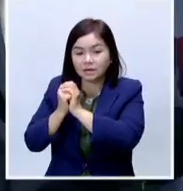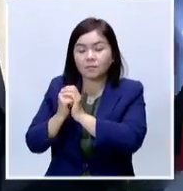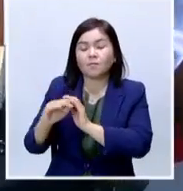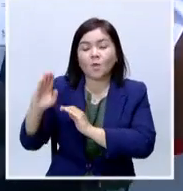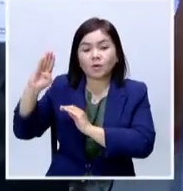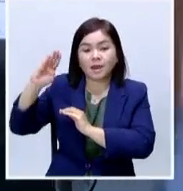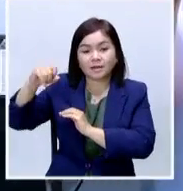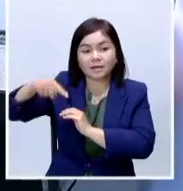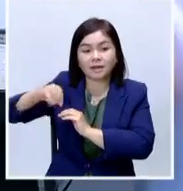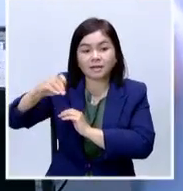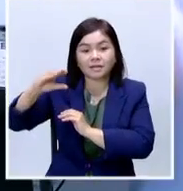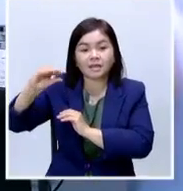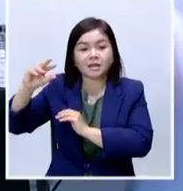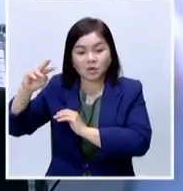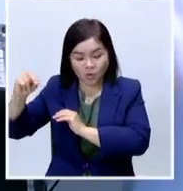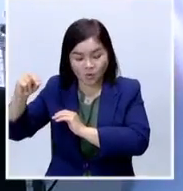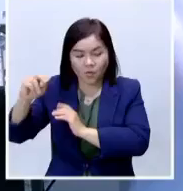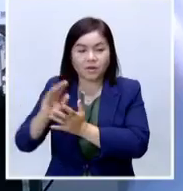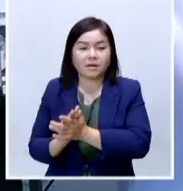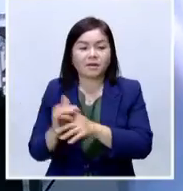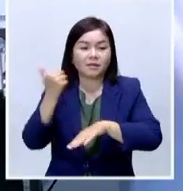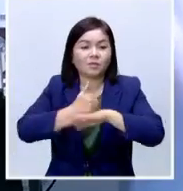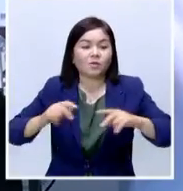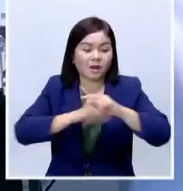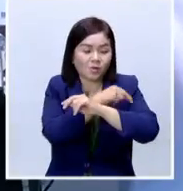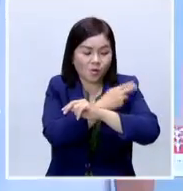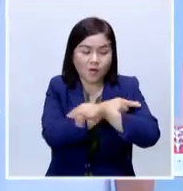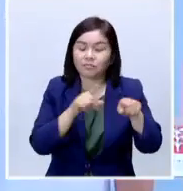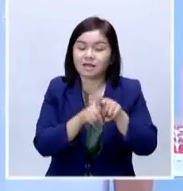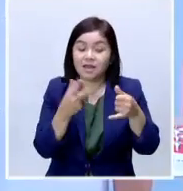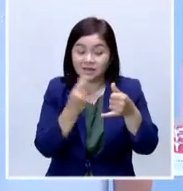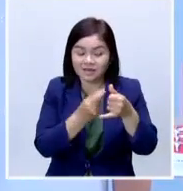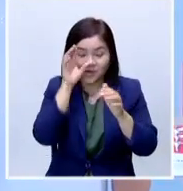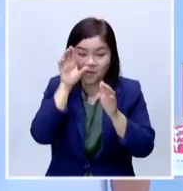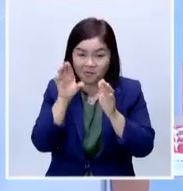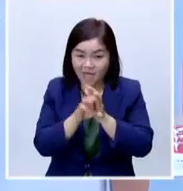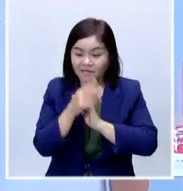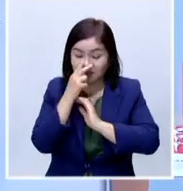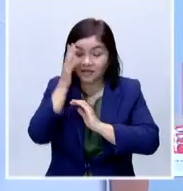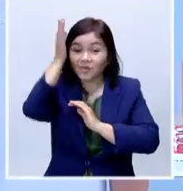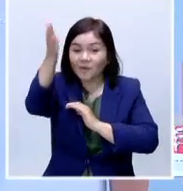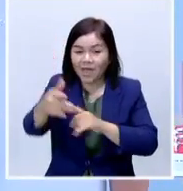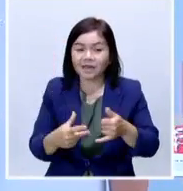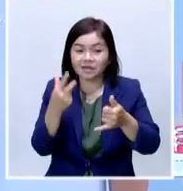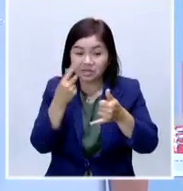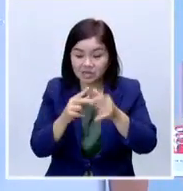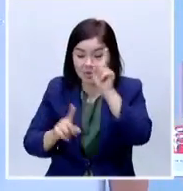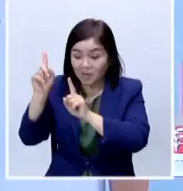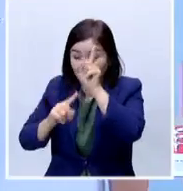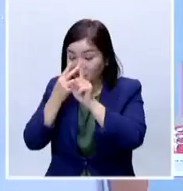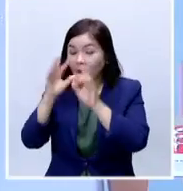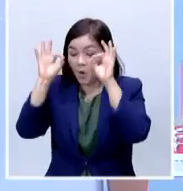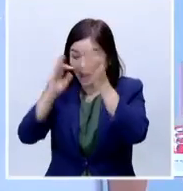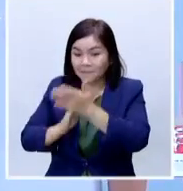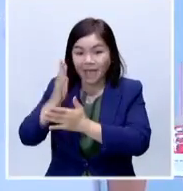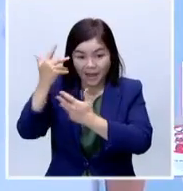ที่สถาบันบำราศนราดูรนะก็จะเป็นอีกหนึ่งภาพประวัติศาสตร์เดี๋ยวรอติดตามกันนะครับอย่างที่บอกไปถ้าทุกอย่างเป็นไปตามแผนเนี่ยค